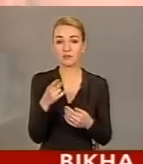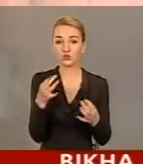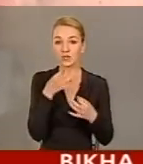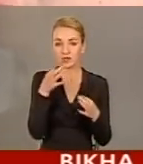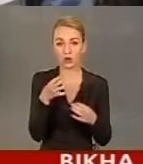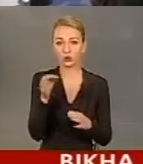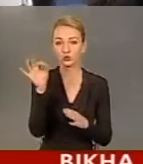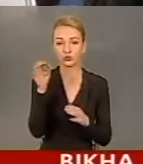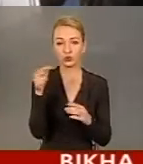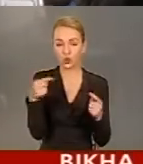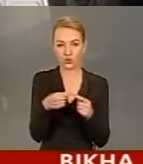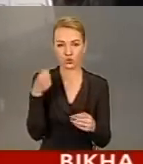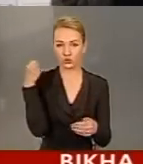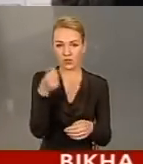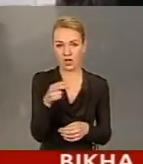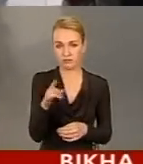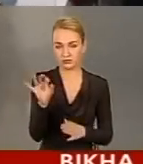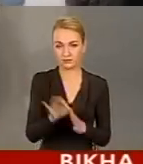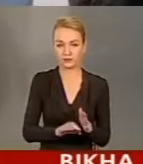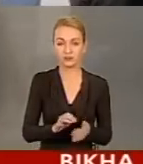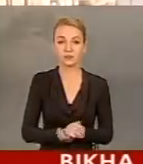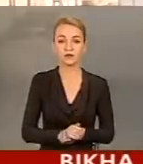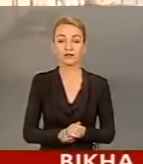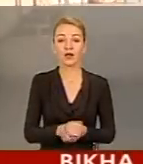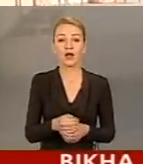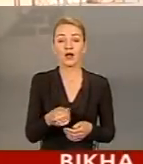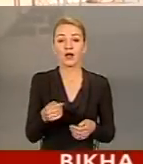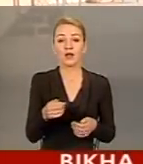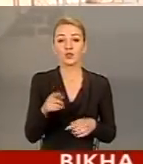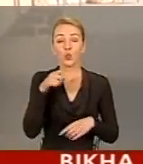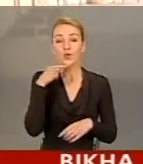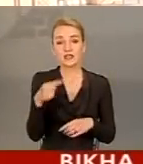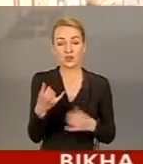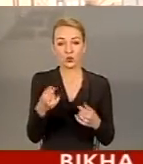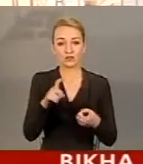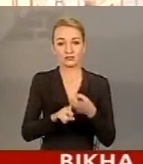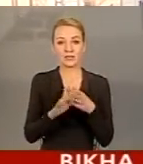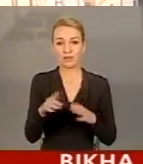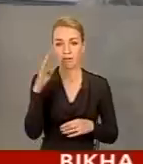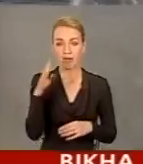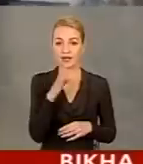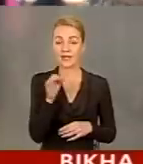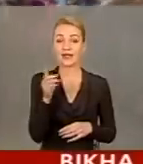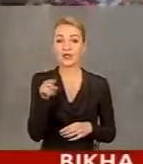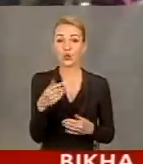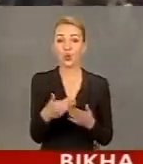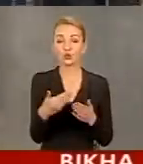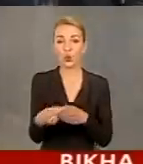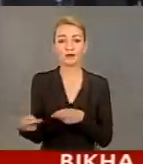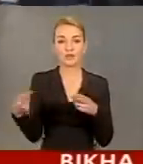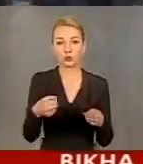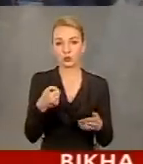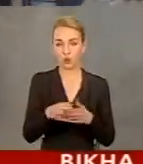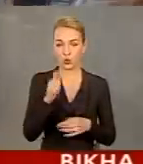точно ушатали би вже. Зараз із Росією, каже Славко, його пов'язують лише батьки. Та й ті через цькування спецслужб ось-ось переїдуть